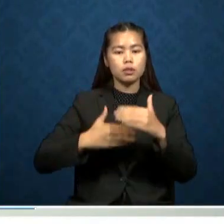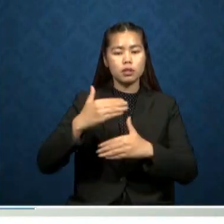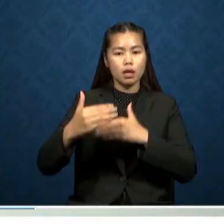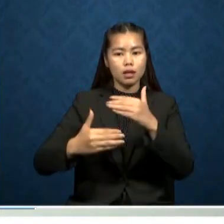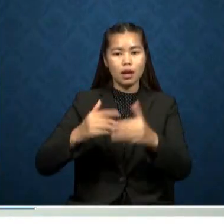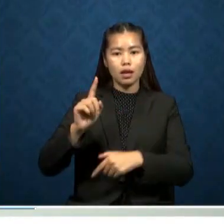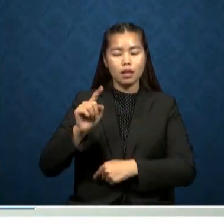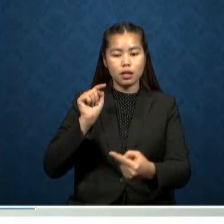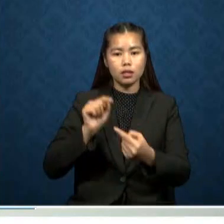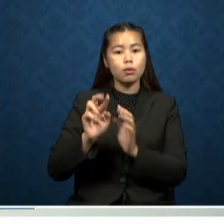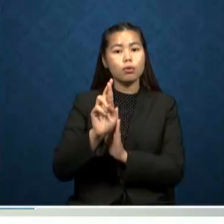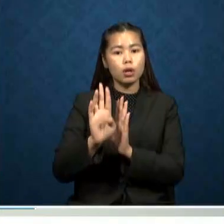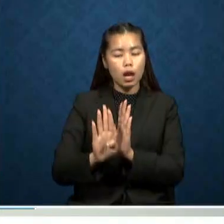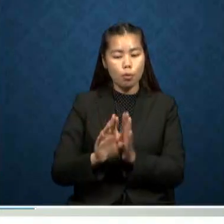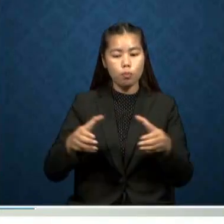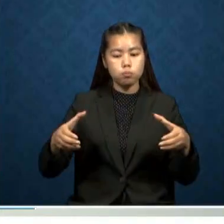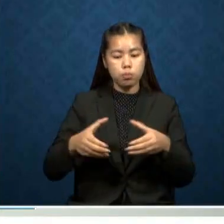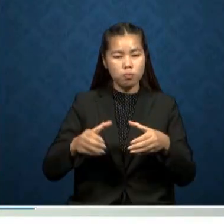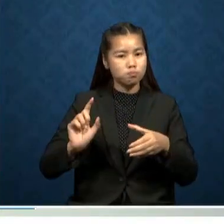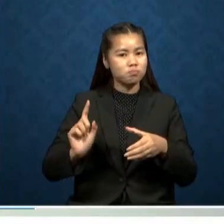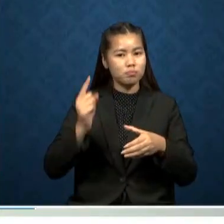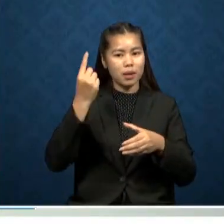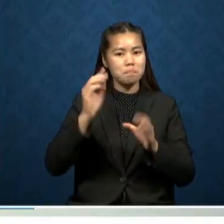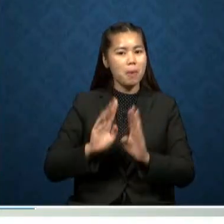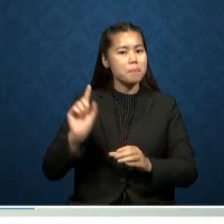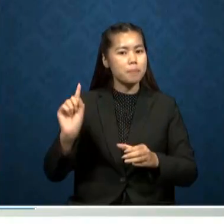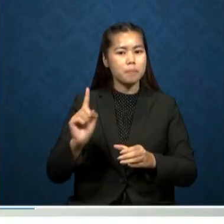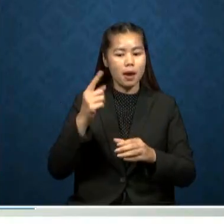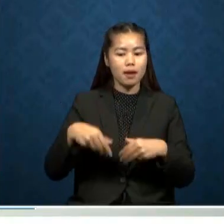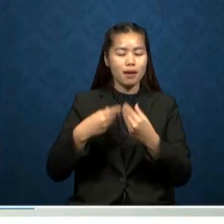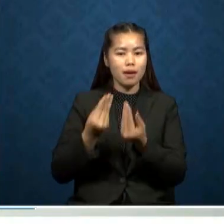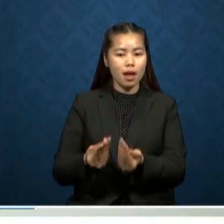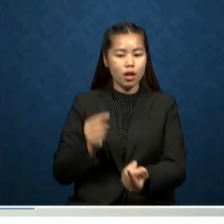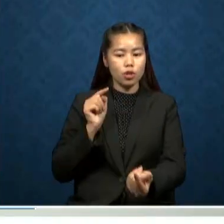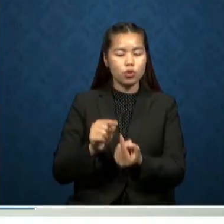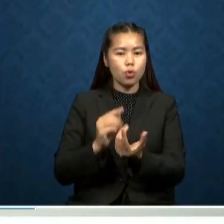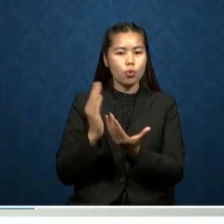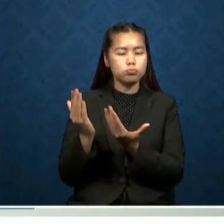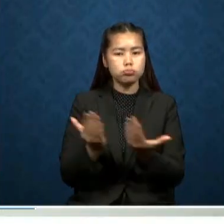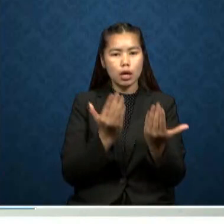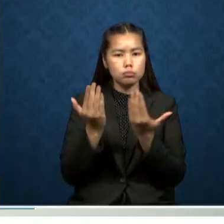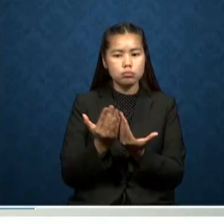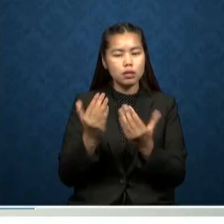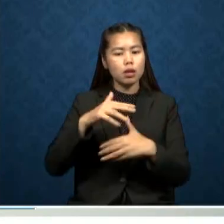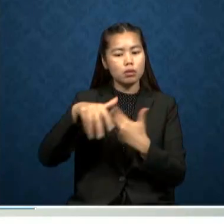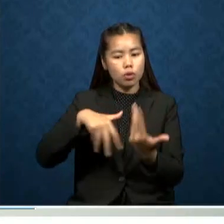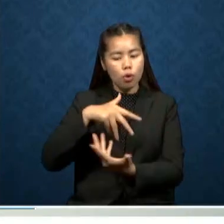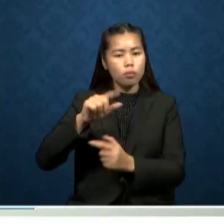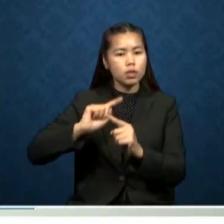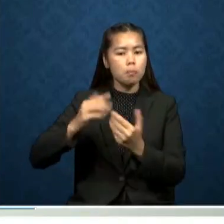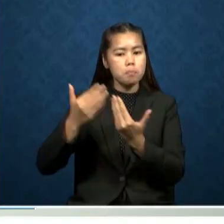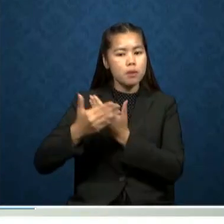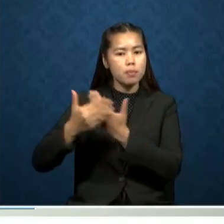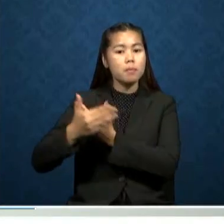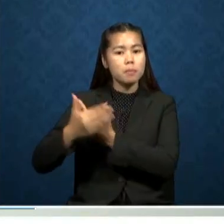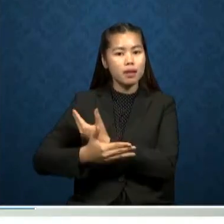ระบบการบริหารองค์กรสมัยใหม่ที่สอดคล้องกับการเปลี่ยนแปลงของสภาวะแวดล้อมในปัจจุบัน